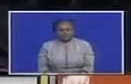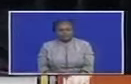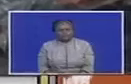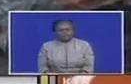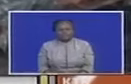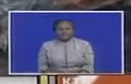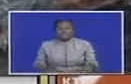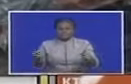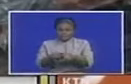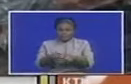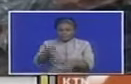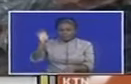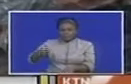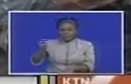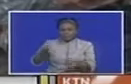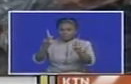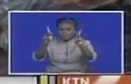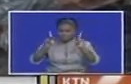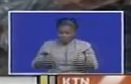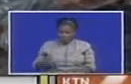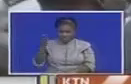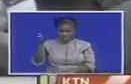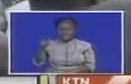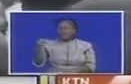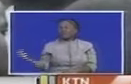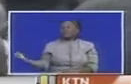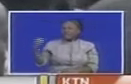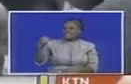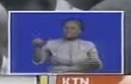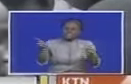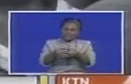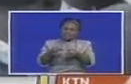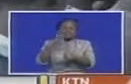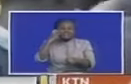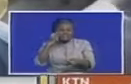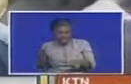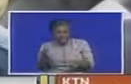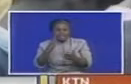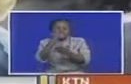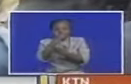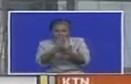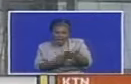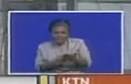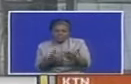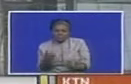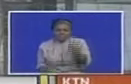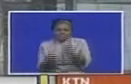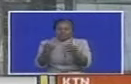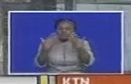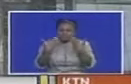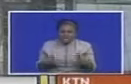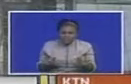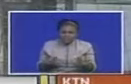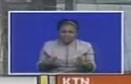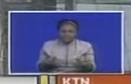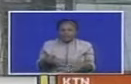Na wachuzi wa soko la Kibuye mjini Kisumu waliamkia hasara na huzuni baada ya upande mmoja wa soko hilo kuteketea.